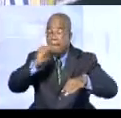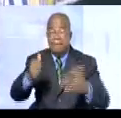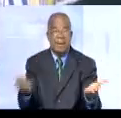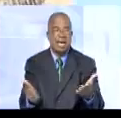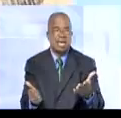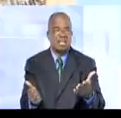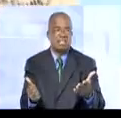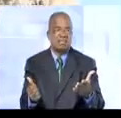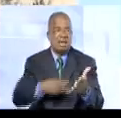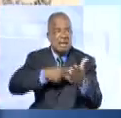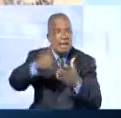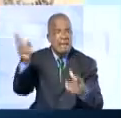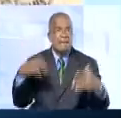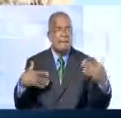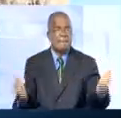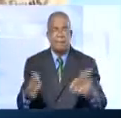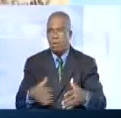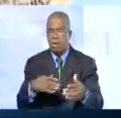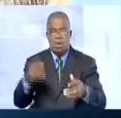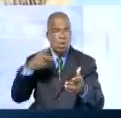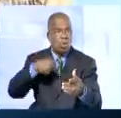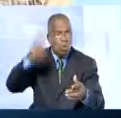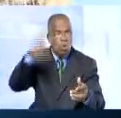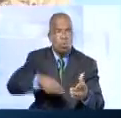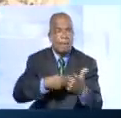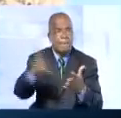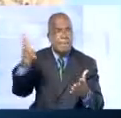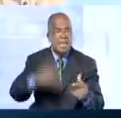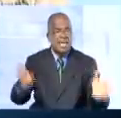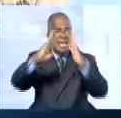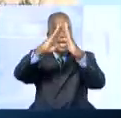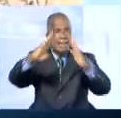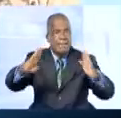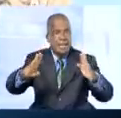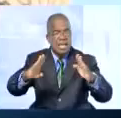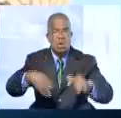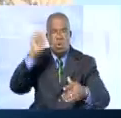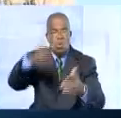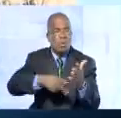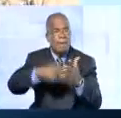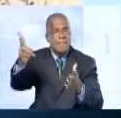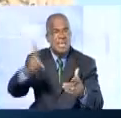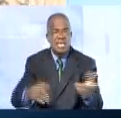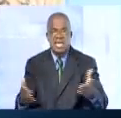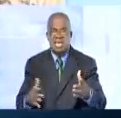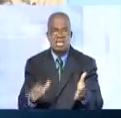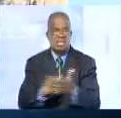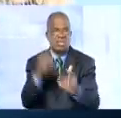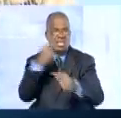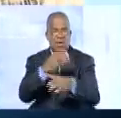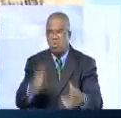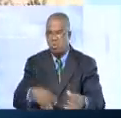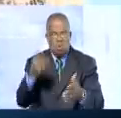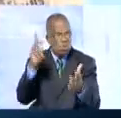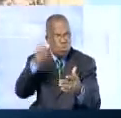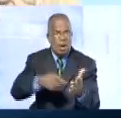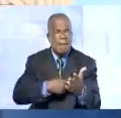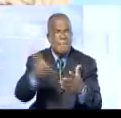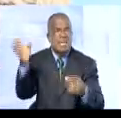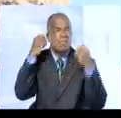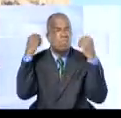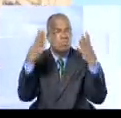le gérant. Ça ne nous arrange pas, on ne gagne rien dessus. Donc ça fait aujourd'hui, ce qu'on prenait avant, tout est diminué maintenant. Et le